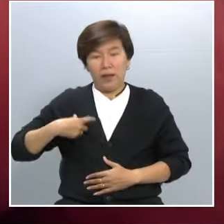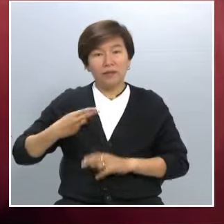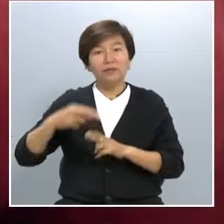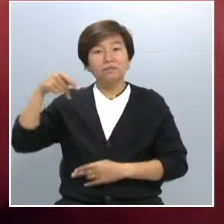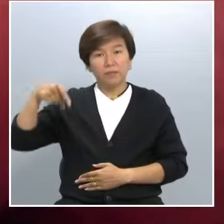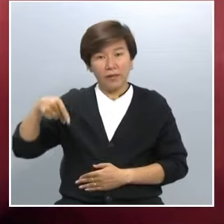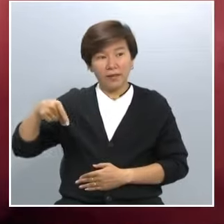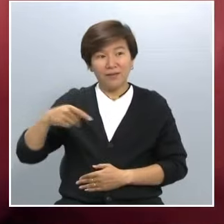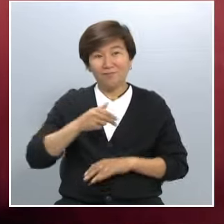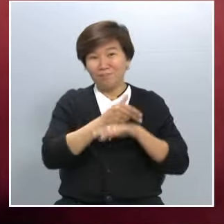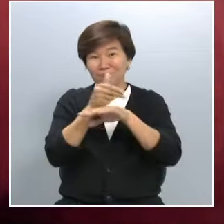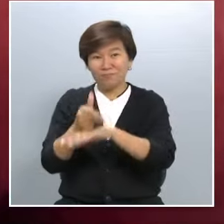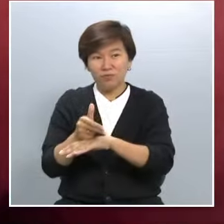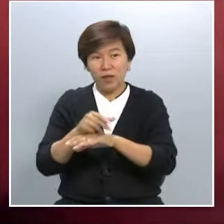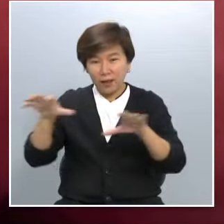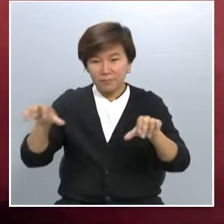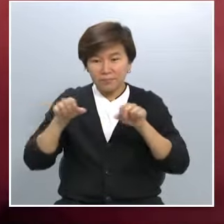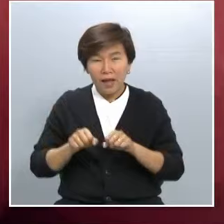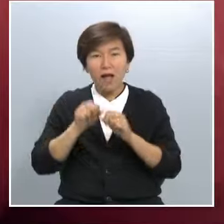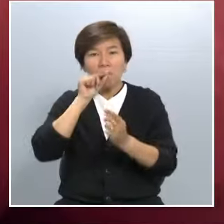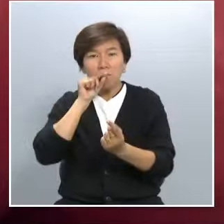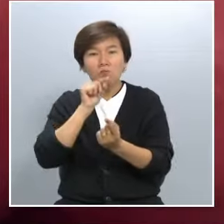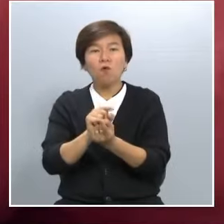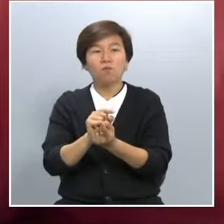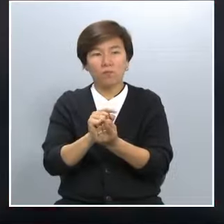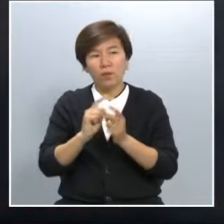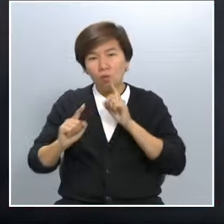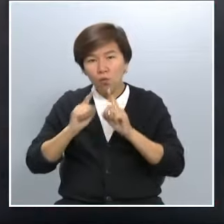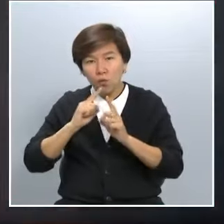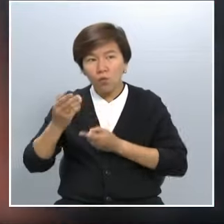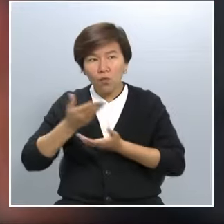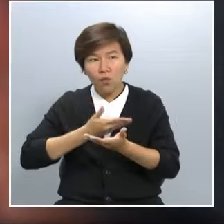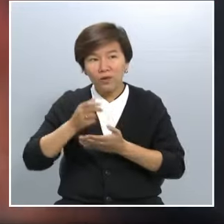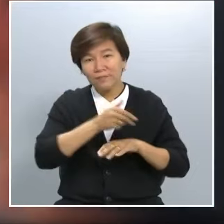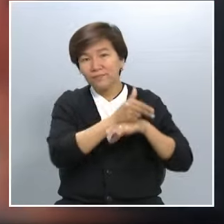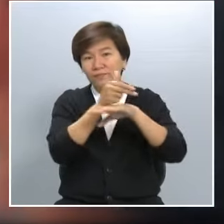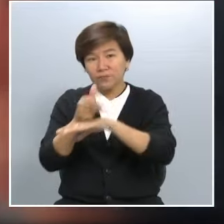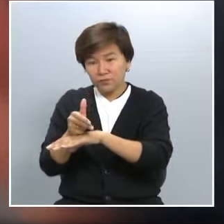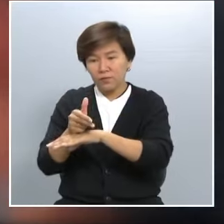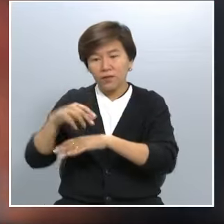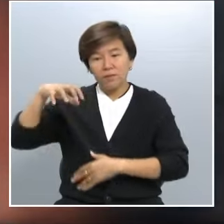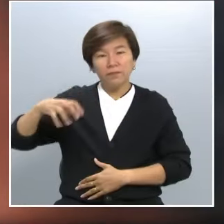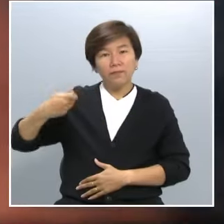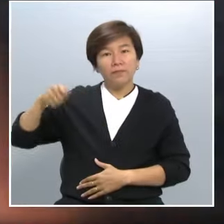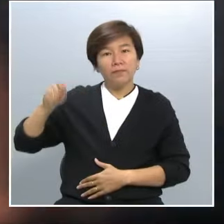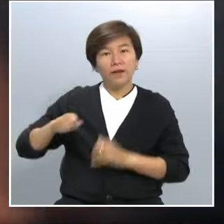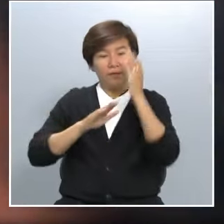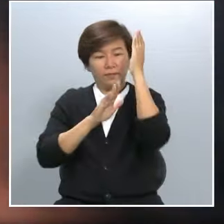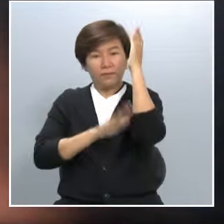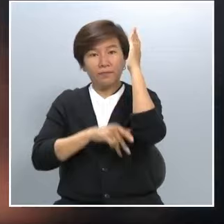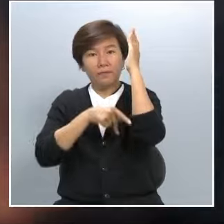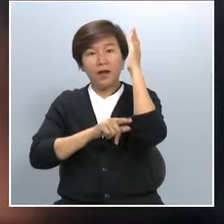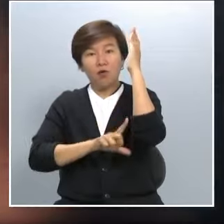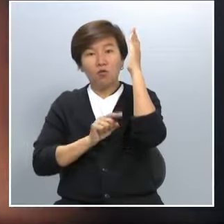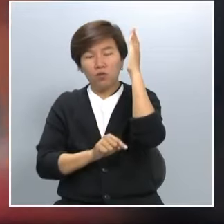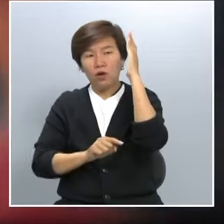คะก็ได้มาเจอกันก่อนหน้านี้ผู้สื่อข่าวเดินทางไปศาลพัทลุงนะคะไปสอบถามข้อมูลแล้วก็แนวทาง